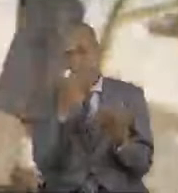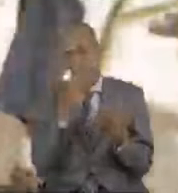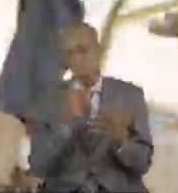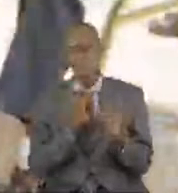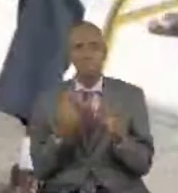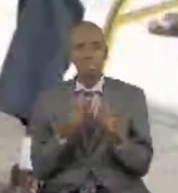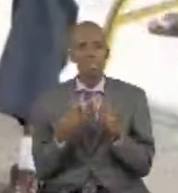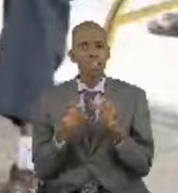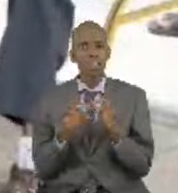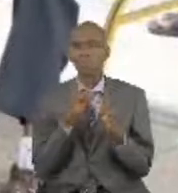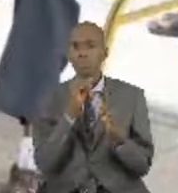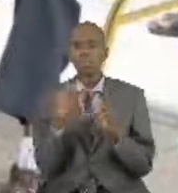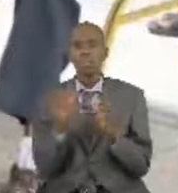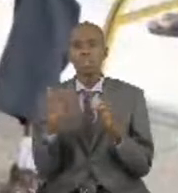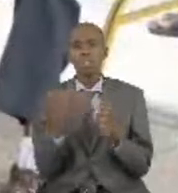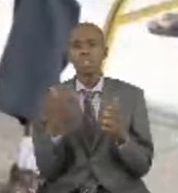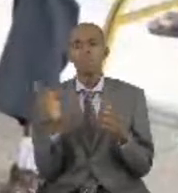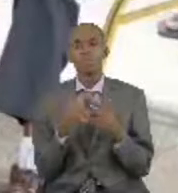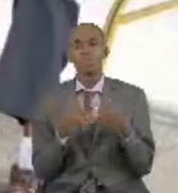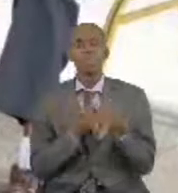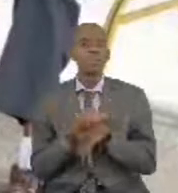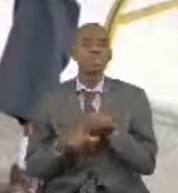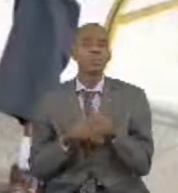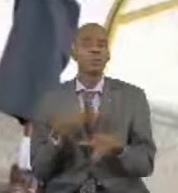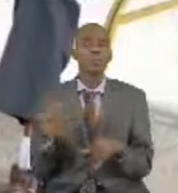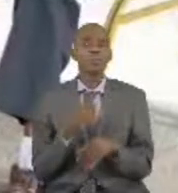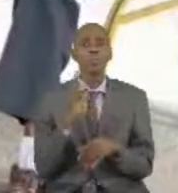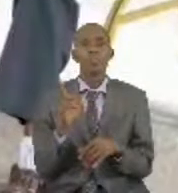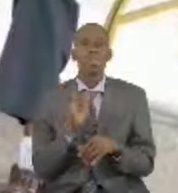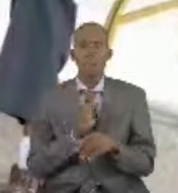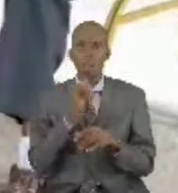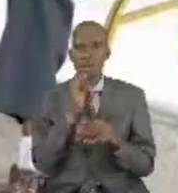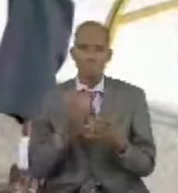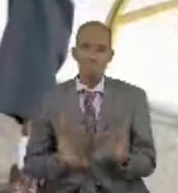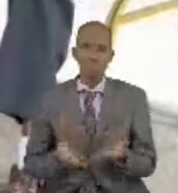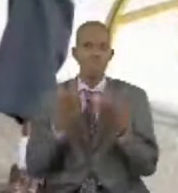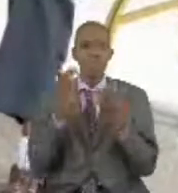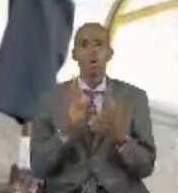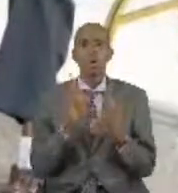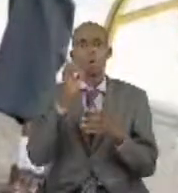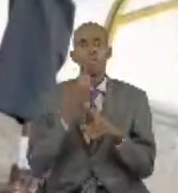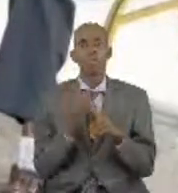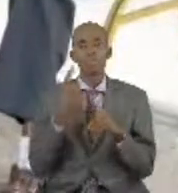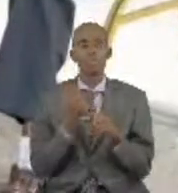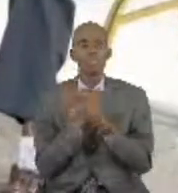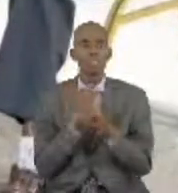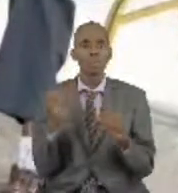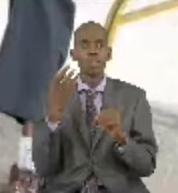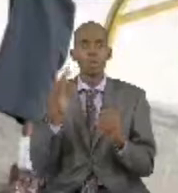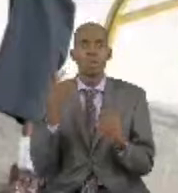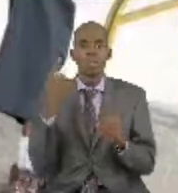je n'ai pas édulcoré, je n'ai pas coloré quelque chose pour tromper. Je suis